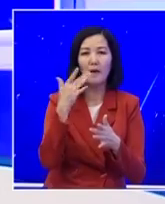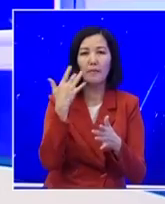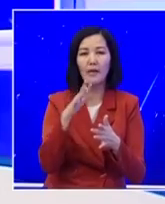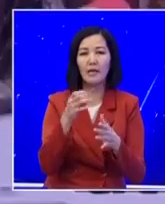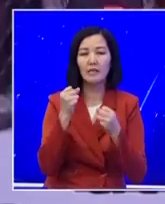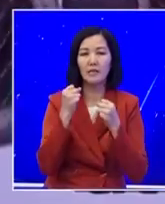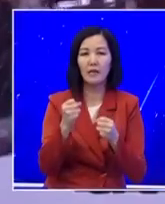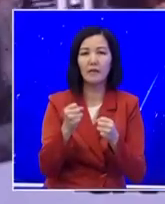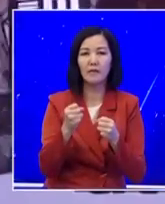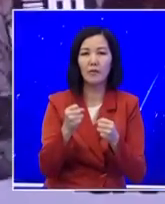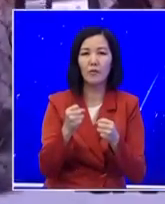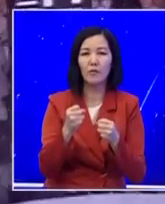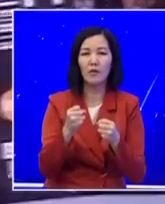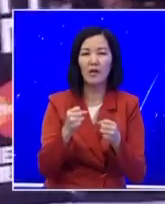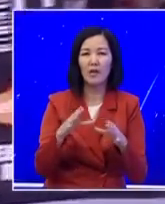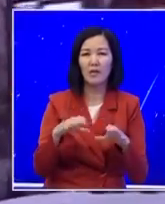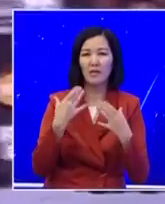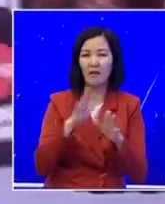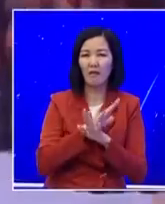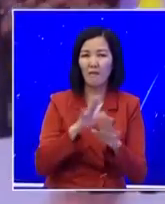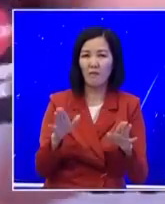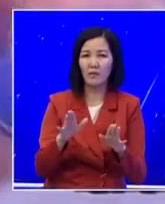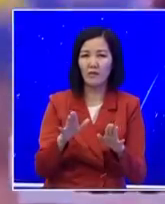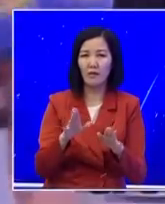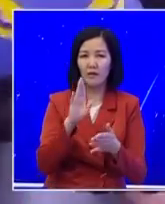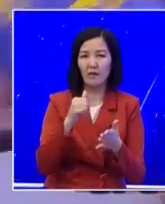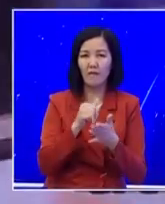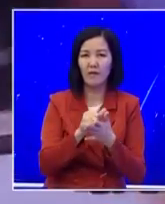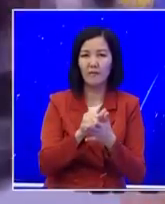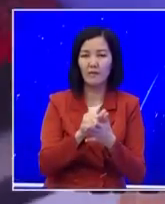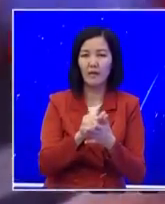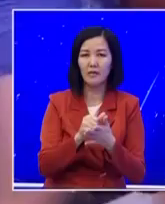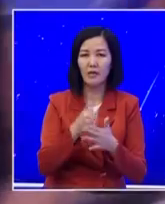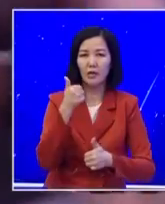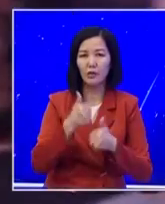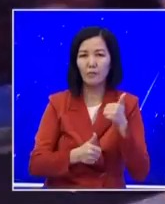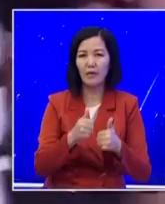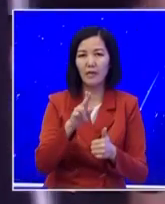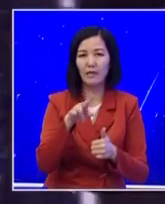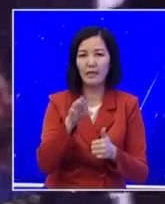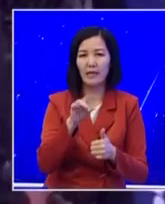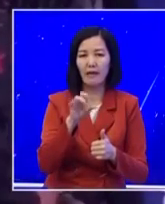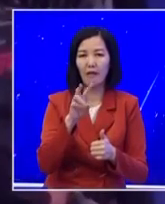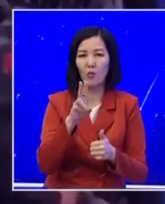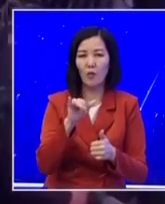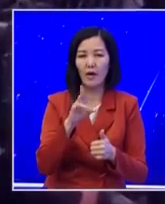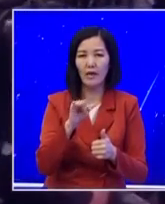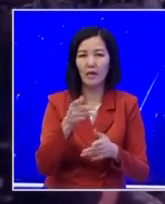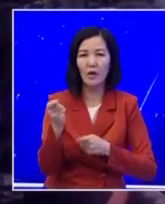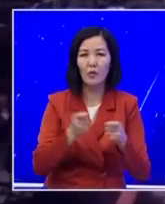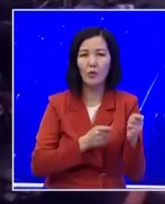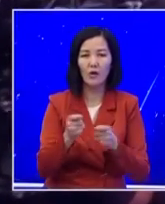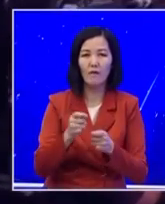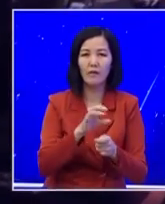Джонс выразил недовольство отношением со стороны главы абсолютного бойцовского чемпионата Дайана Уайта. Боец считает, что руководство